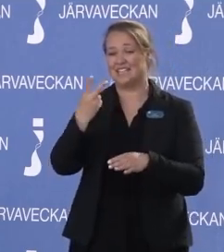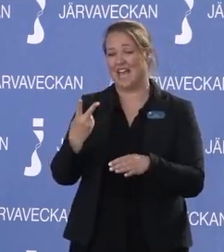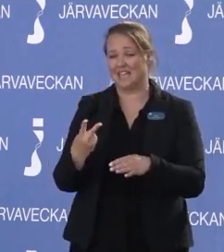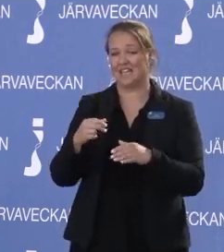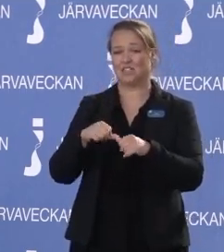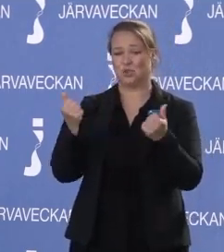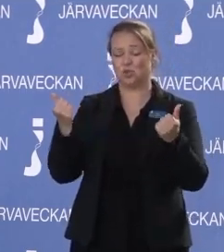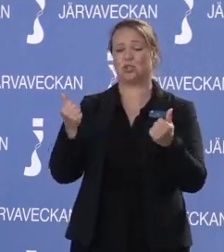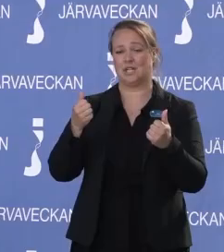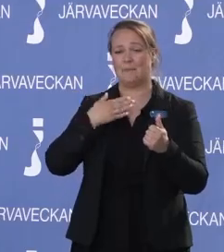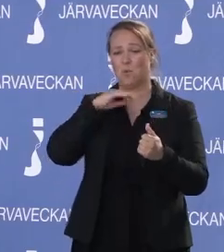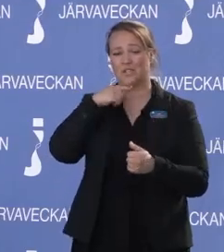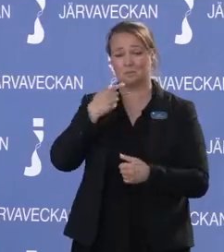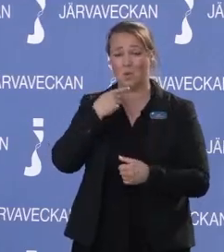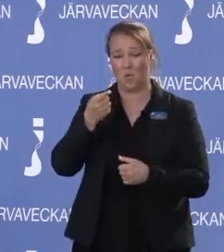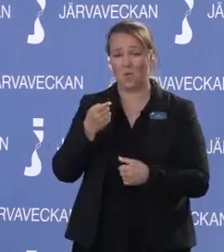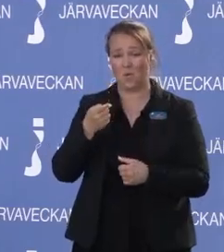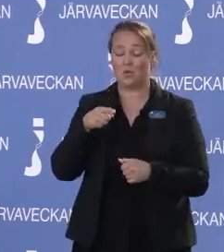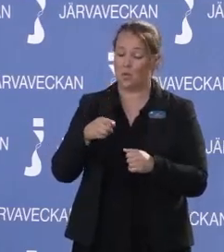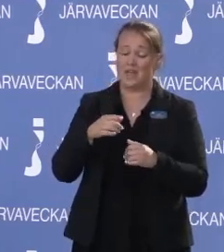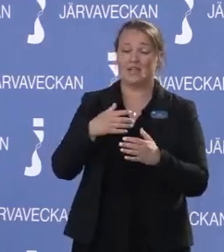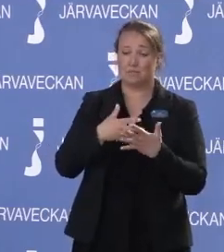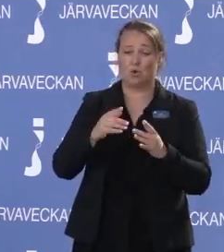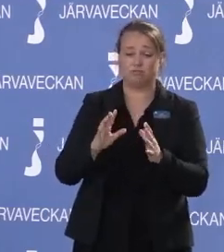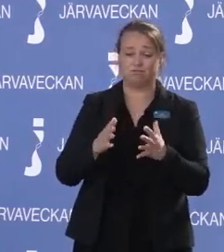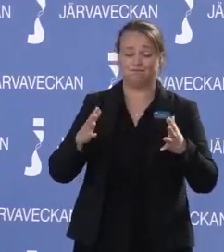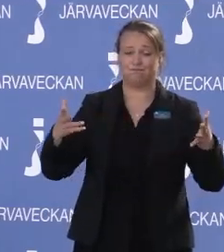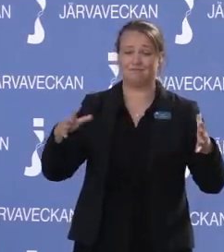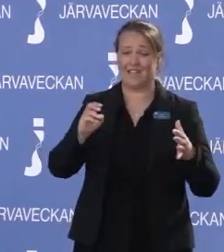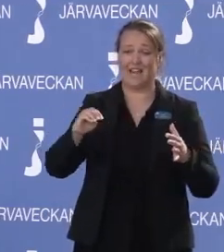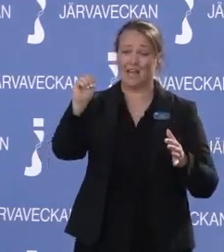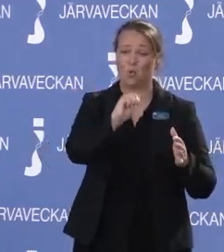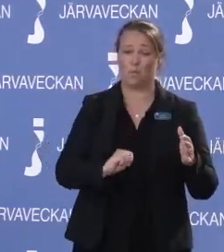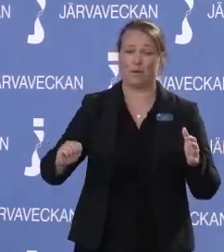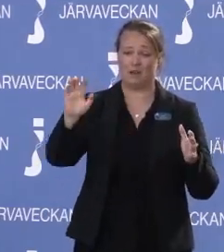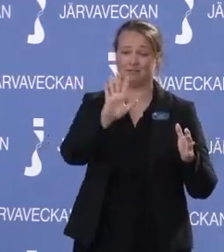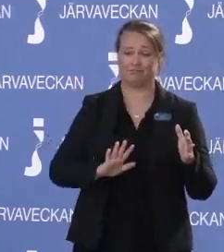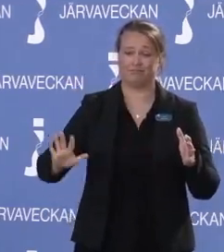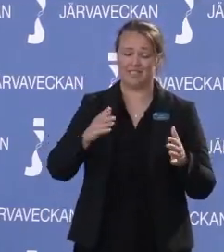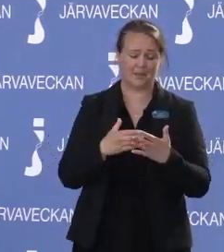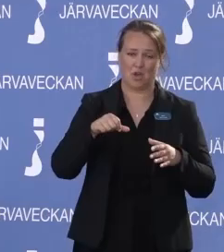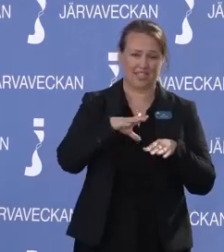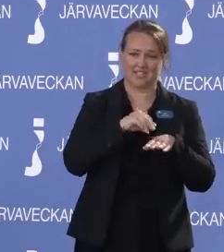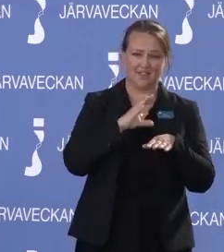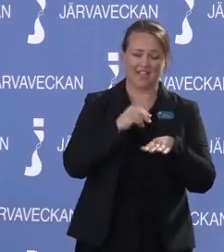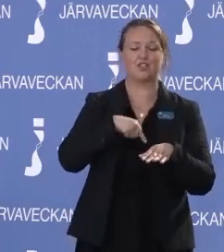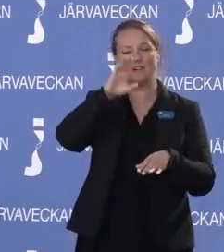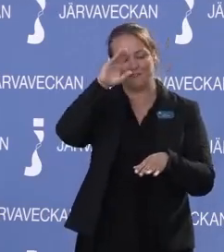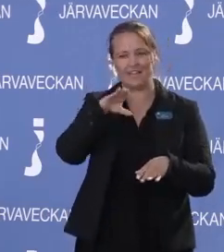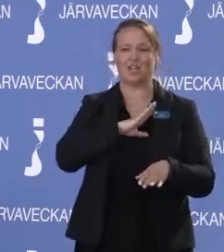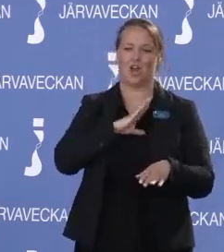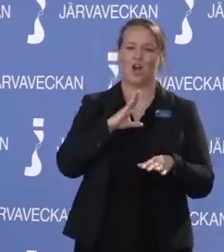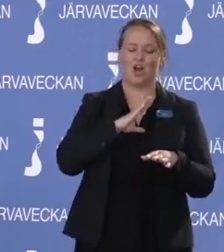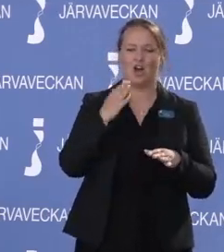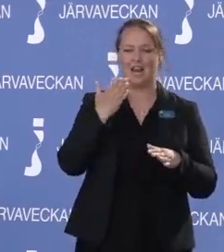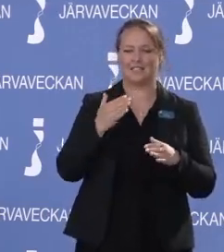ett språk som också har blivit större i Europa, inte bara i Sverige. Så vi vet ju att vi har läsare också utanför